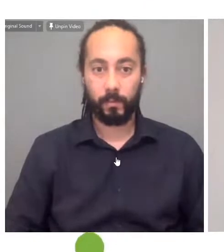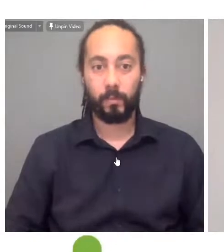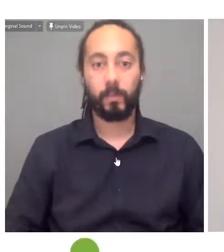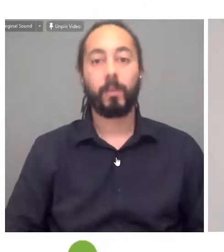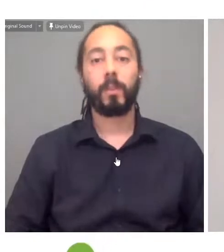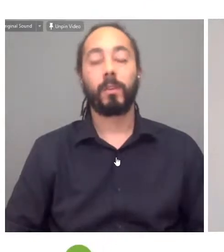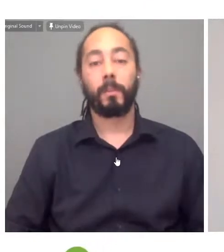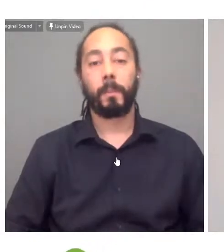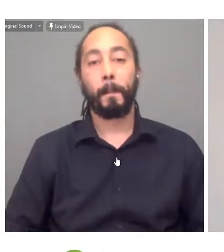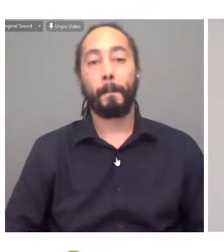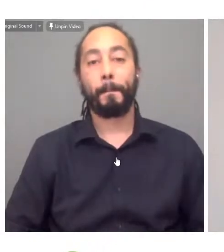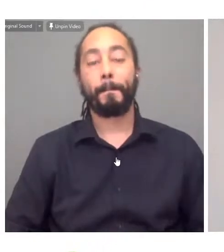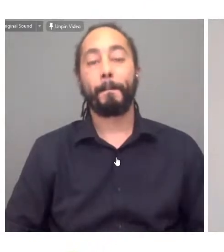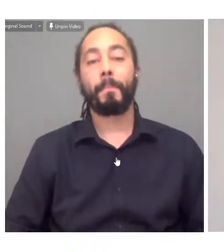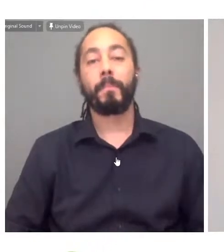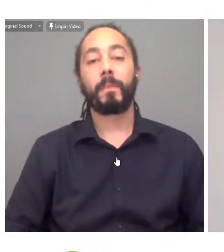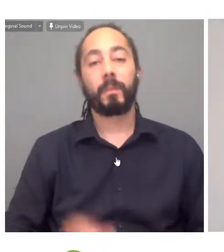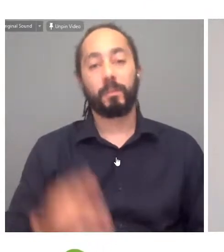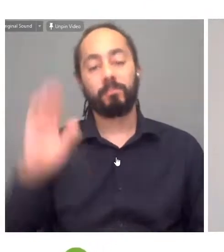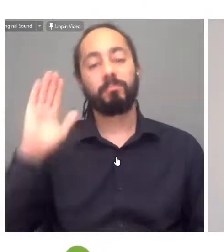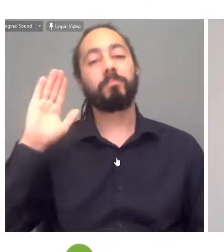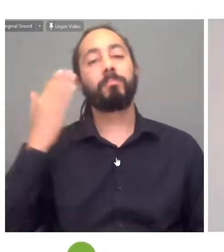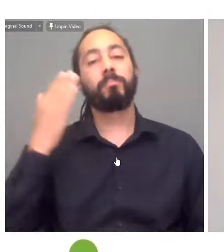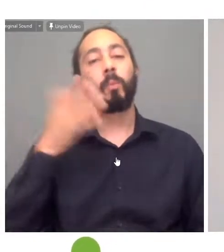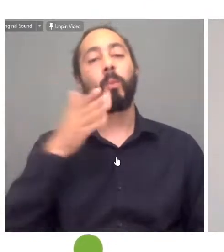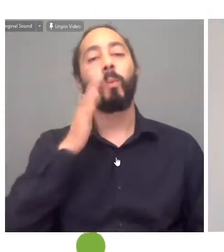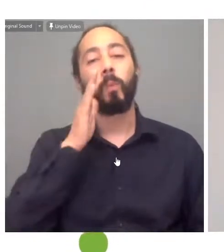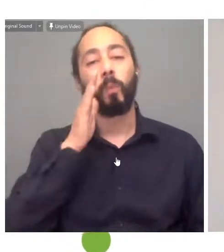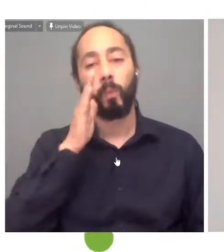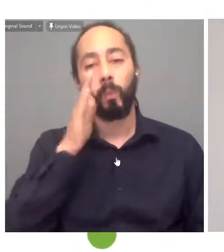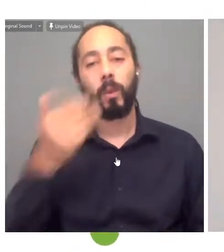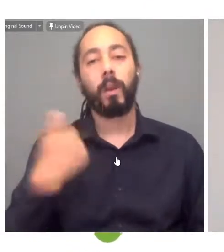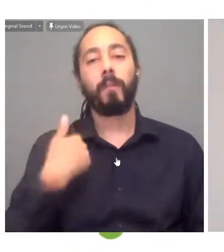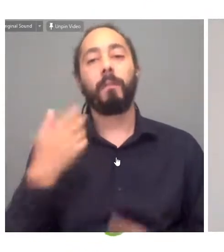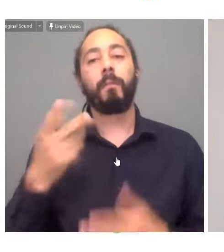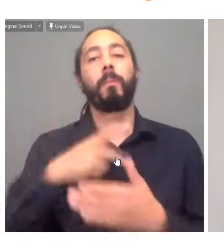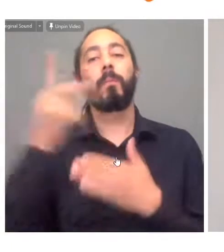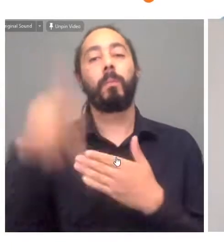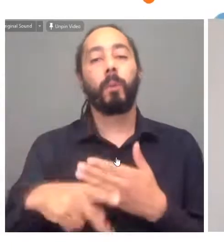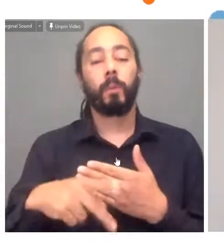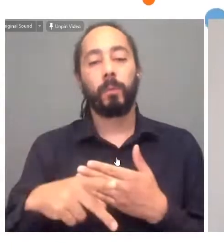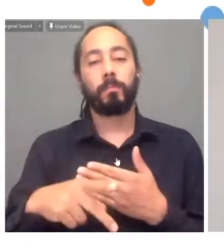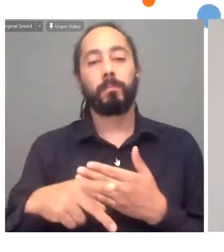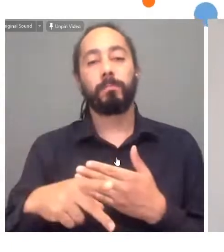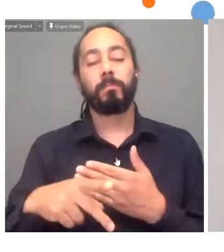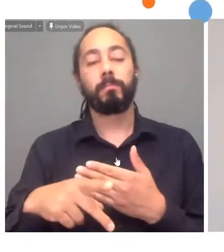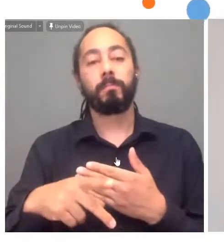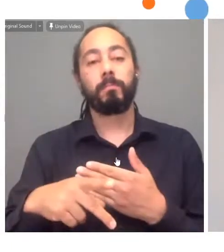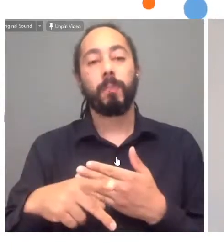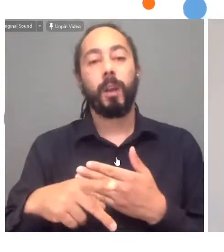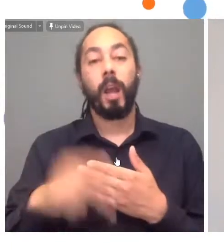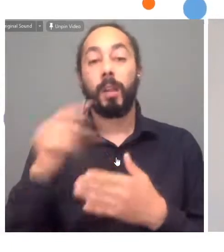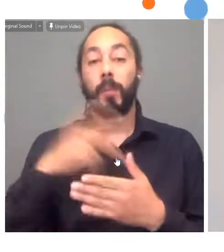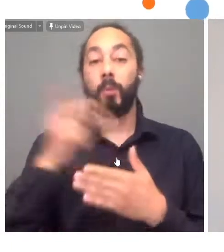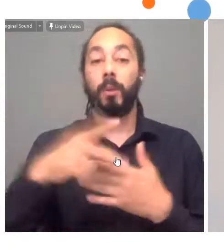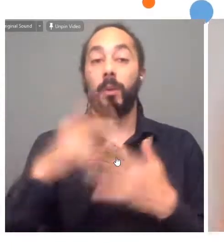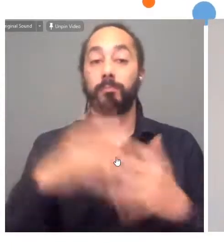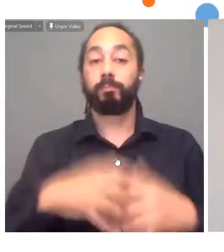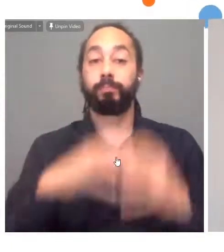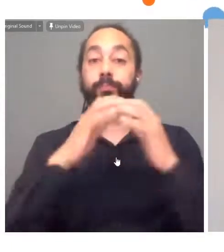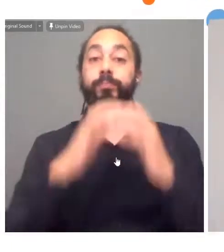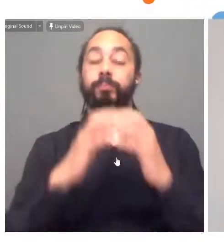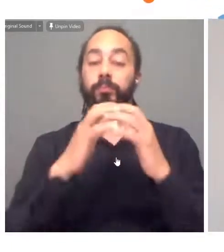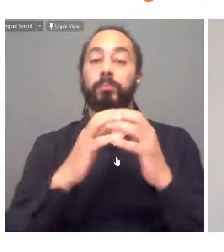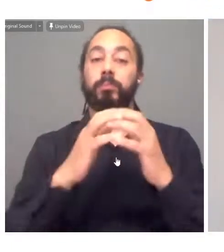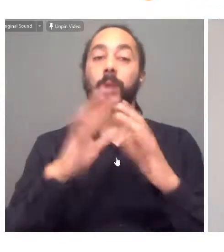une question qui revient dans le sondage pour vous, c'est comment on envisage la suite pour ce programme pan-canadien et